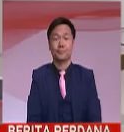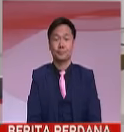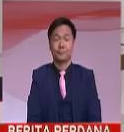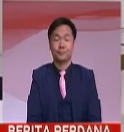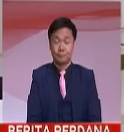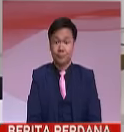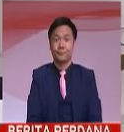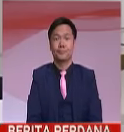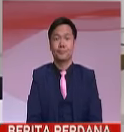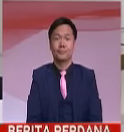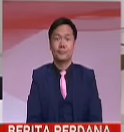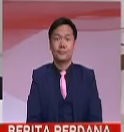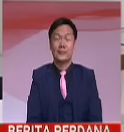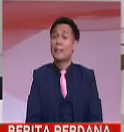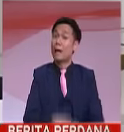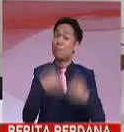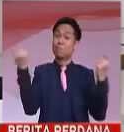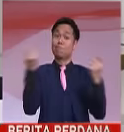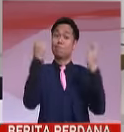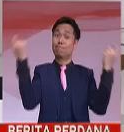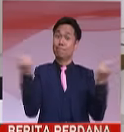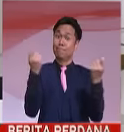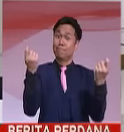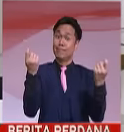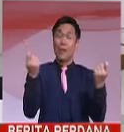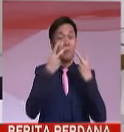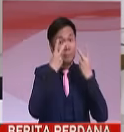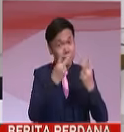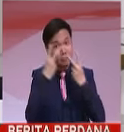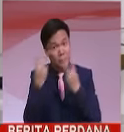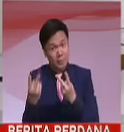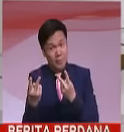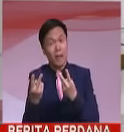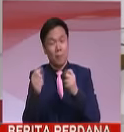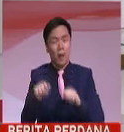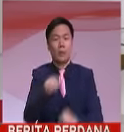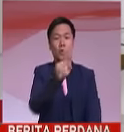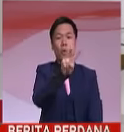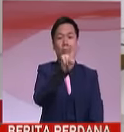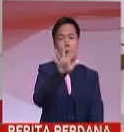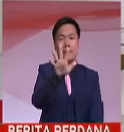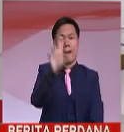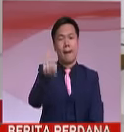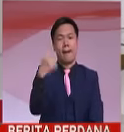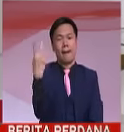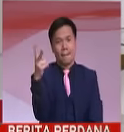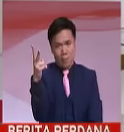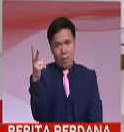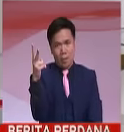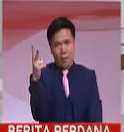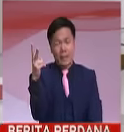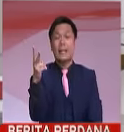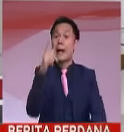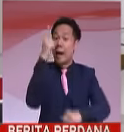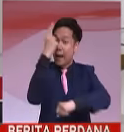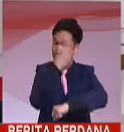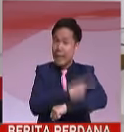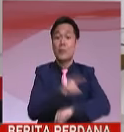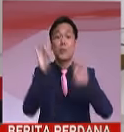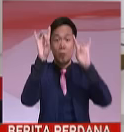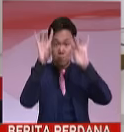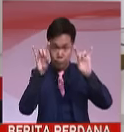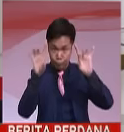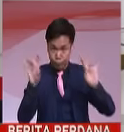Hai sambutan untuk pengunjung pengunjung dibenarkan kepada 25 pada hari Christmas